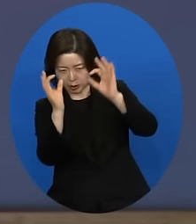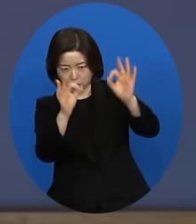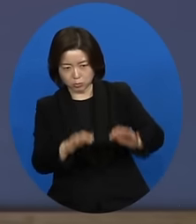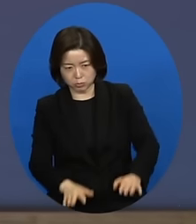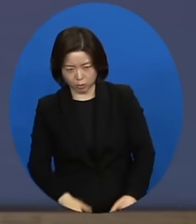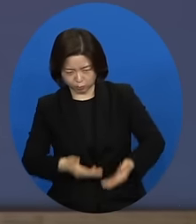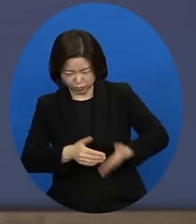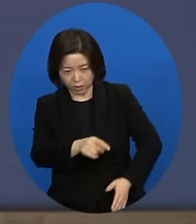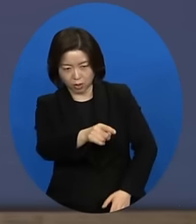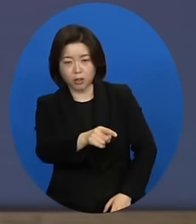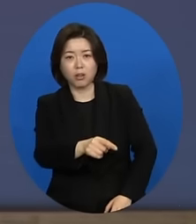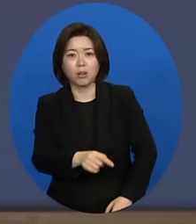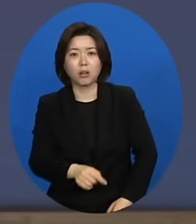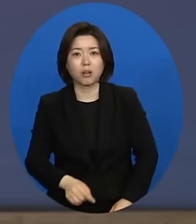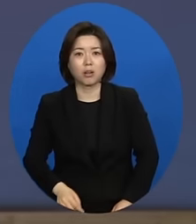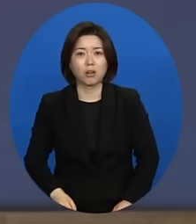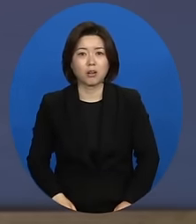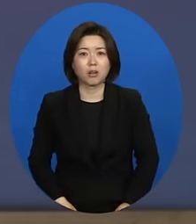무겁냐?